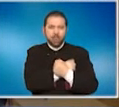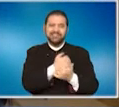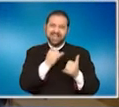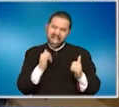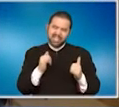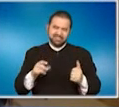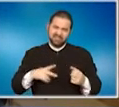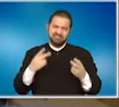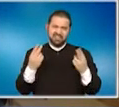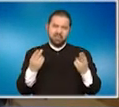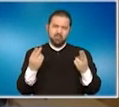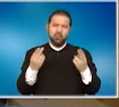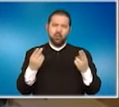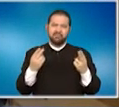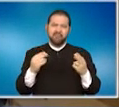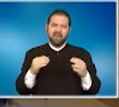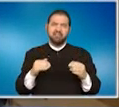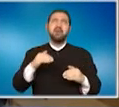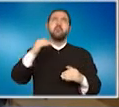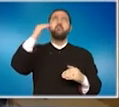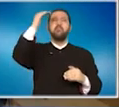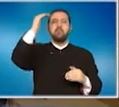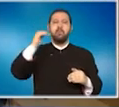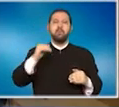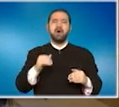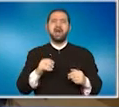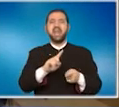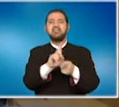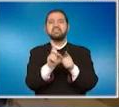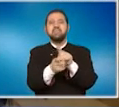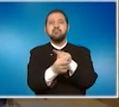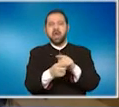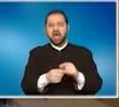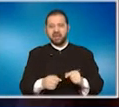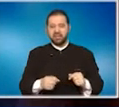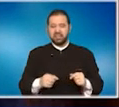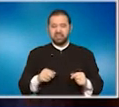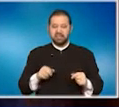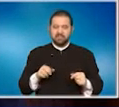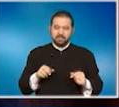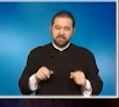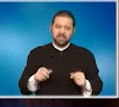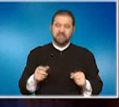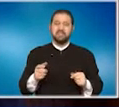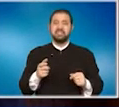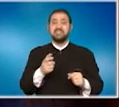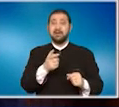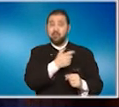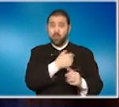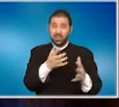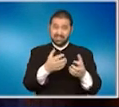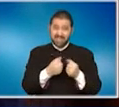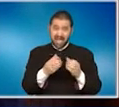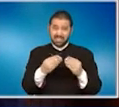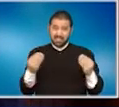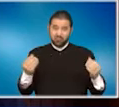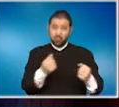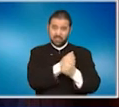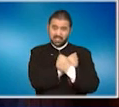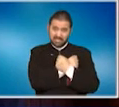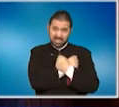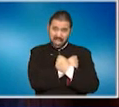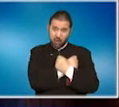în fond aceasta este marea și marea aventură și marea schimbare, S-a ajuns la o atâta dragoste de Dumnezeu, încât Dumnezeu